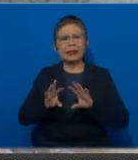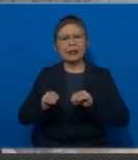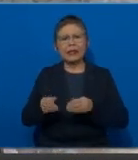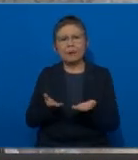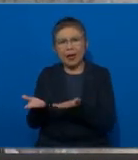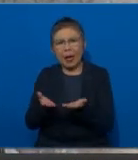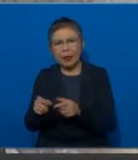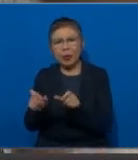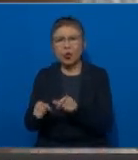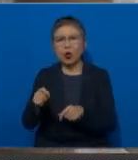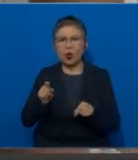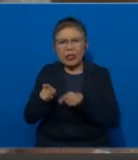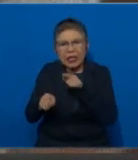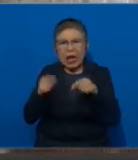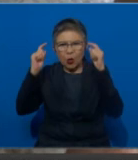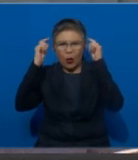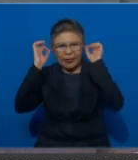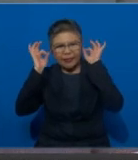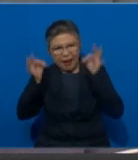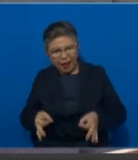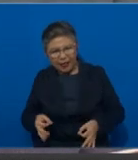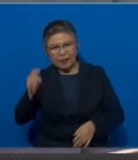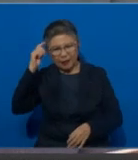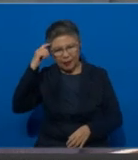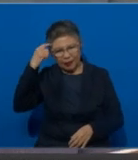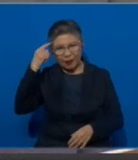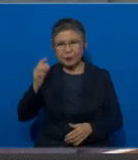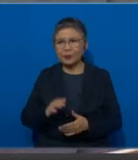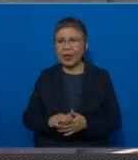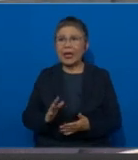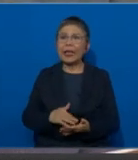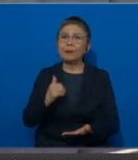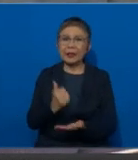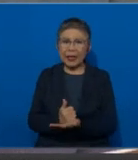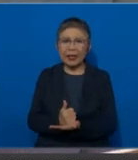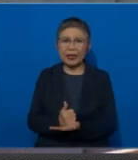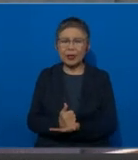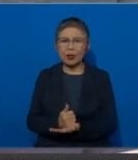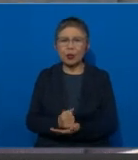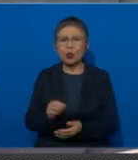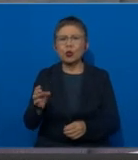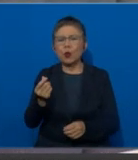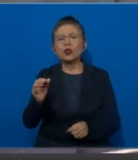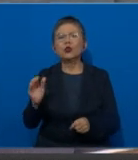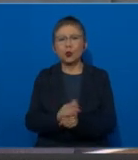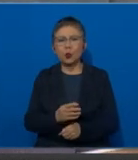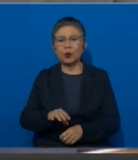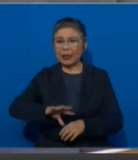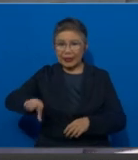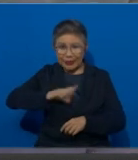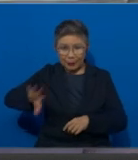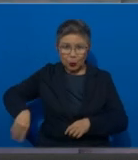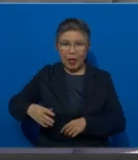jiwa. Ya, nggak apa-apa sih. Yang penting tuh cukup buat keluarga gitu.